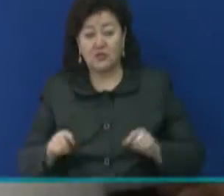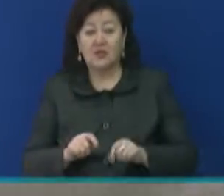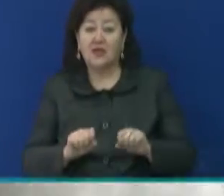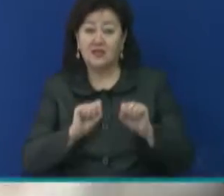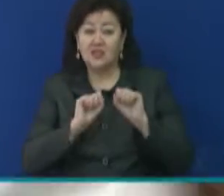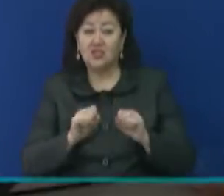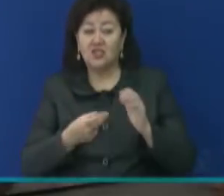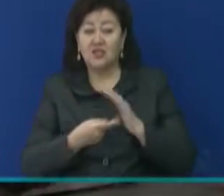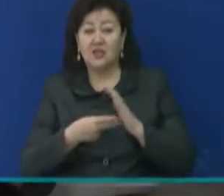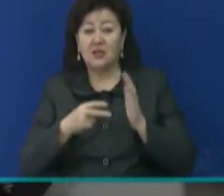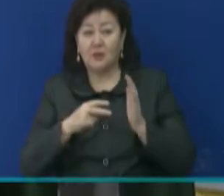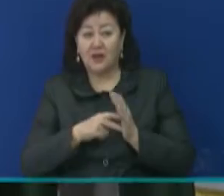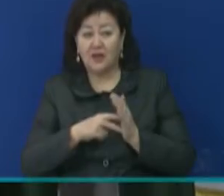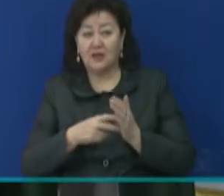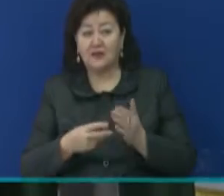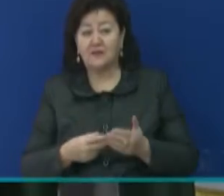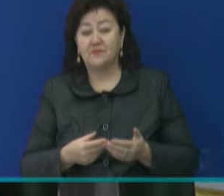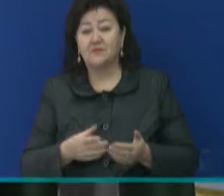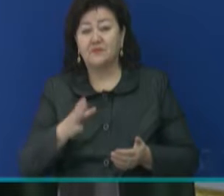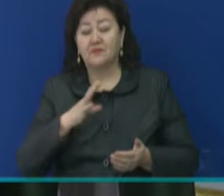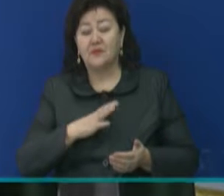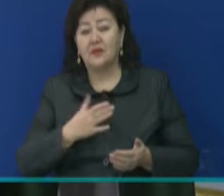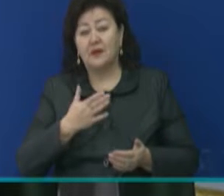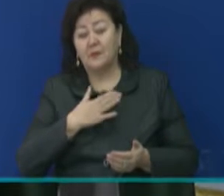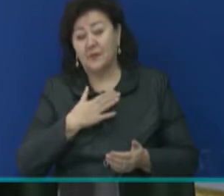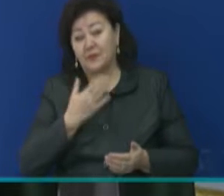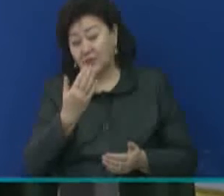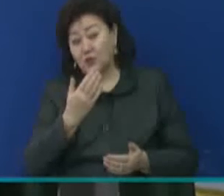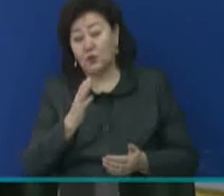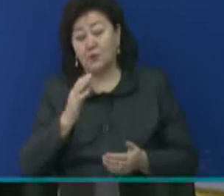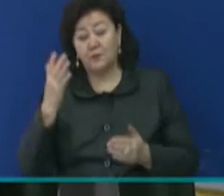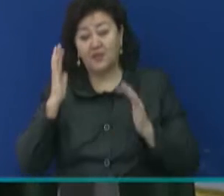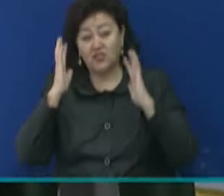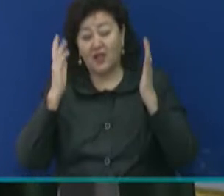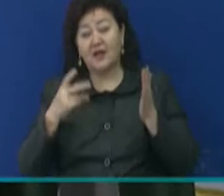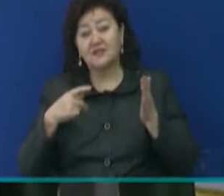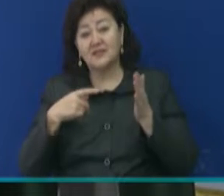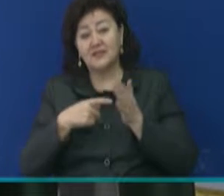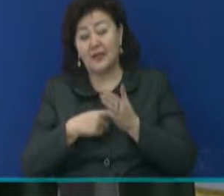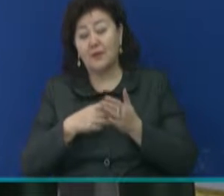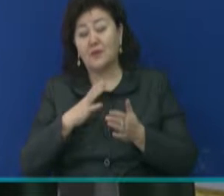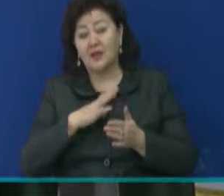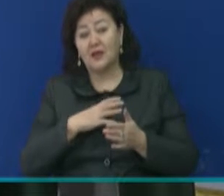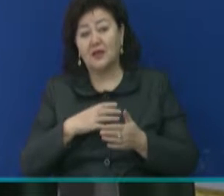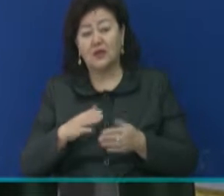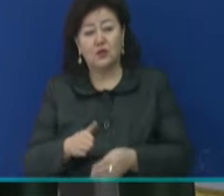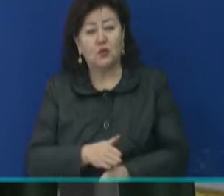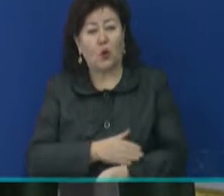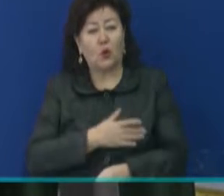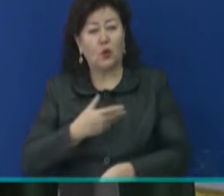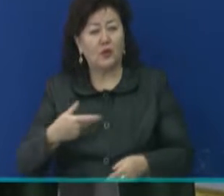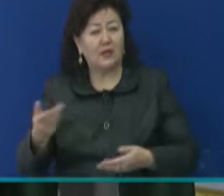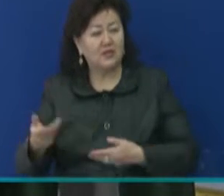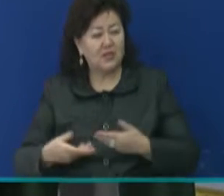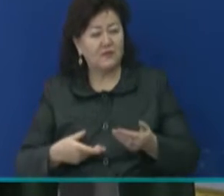Защитила проект Это была моя мечта это была моя цель я к этой цели долго шла